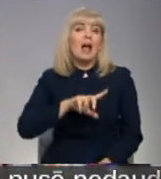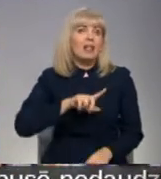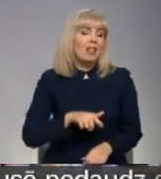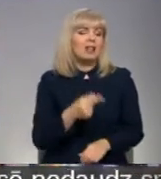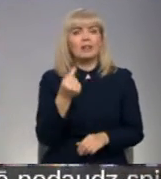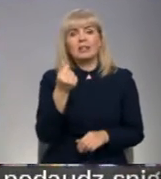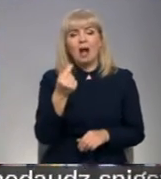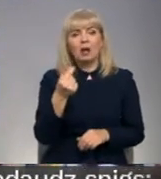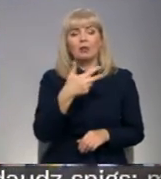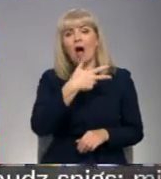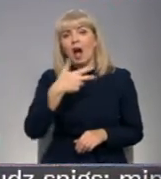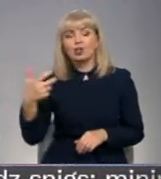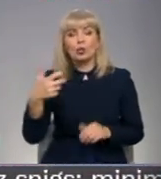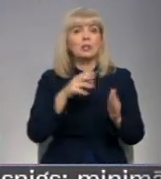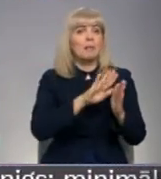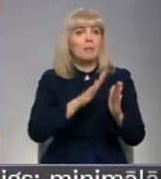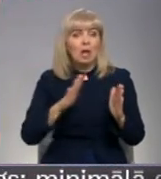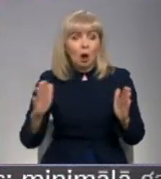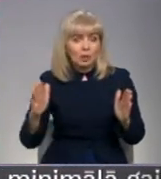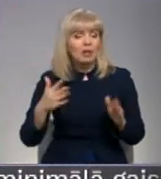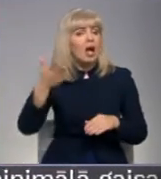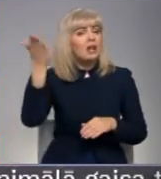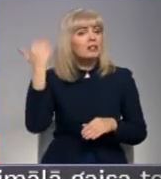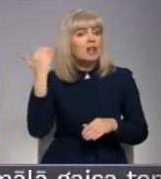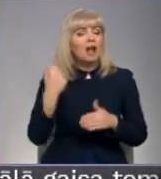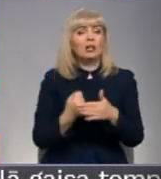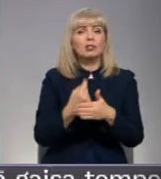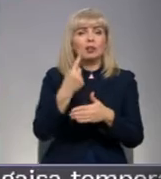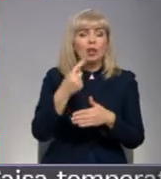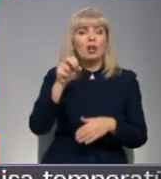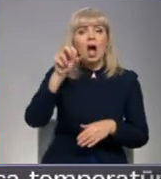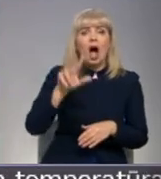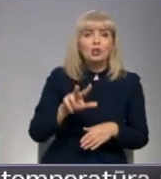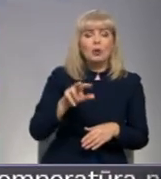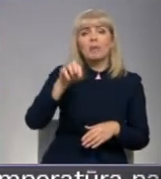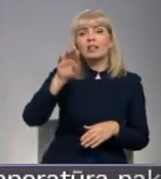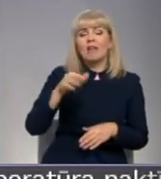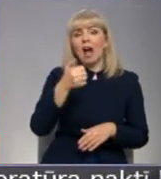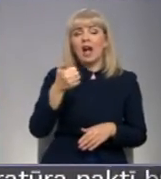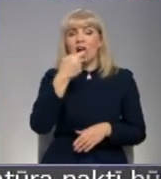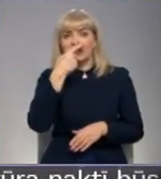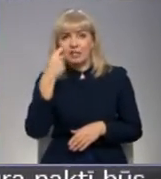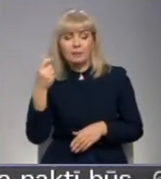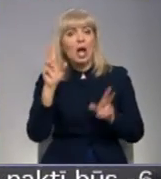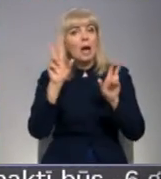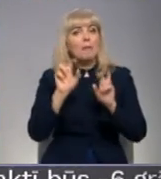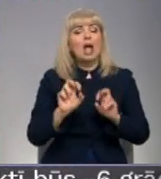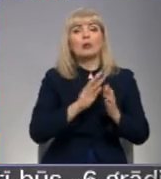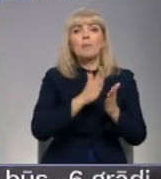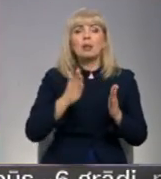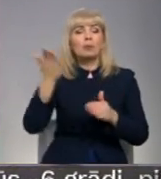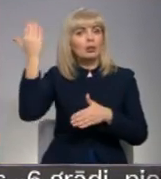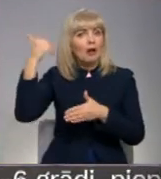Latvijā ir gandrīz 800 bibliotēku, no kurām senākās radušās jau 18. un 19. Gadsimtā. Pētot bibliotēku